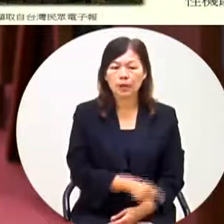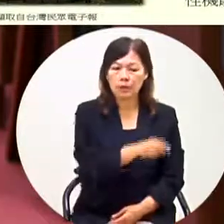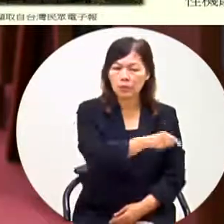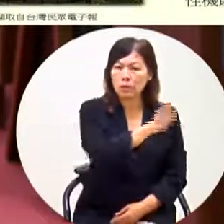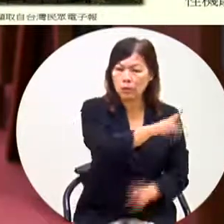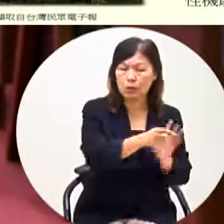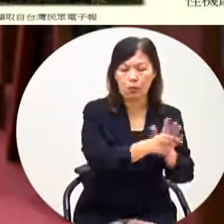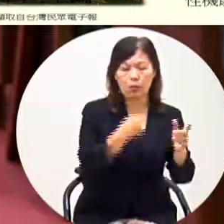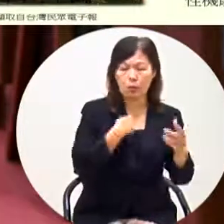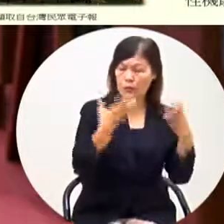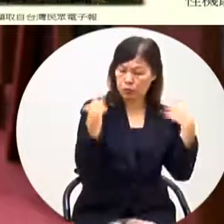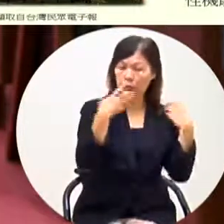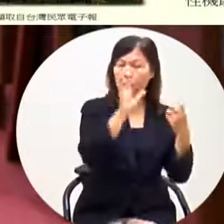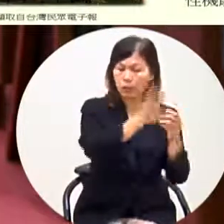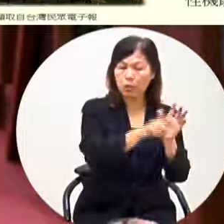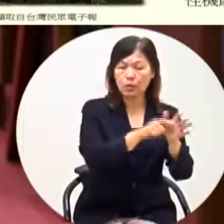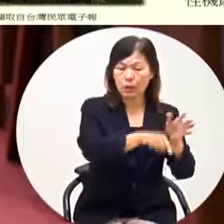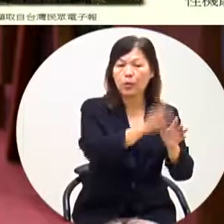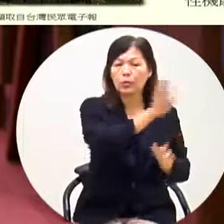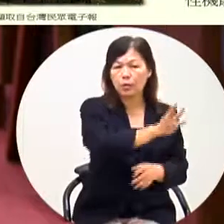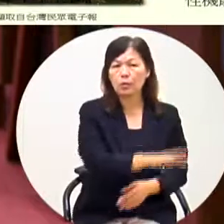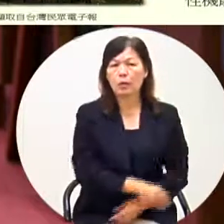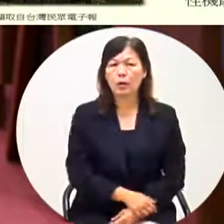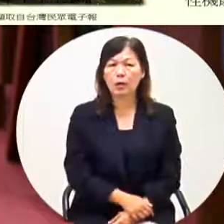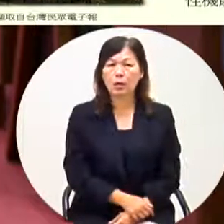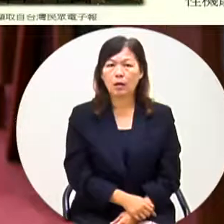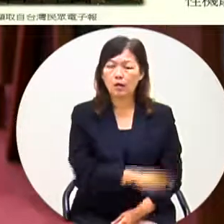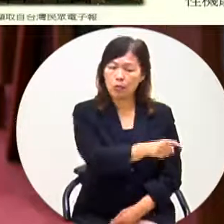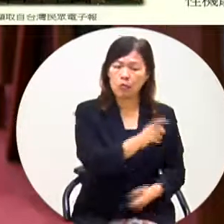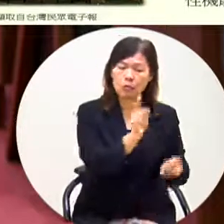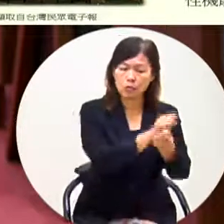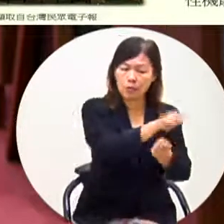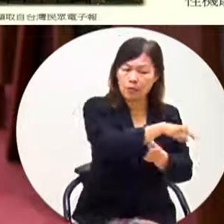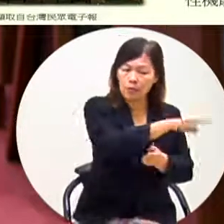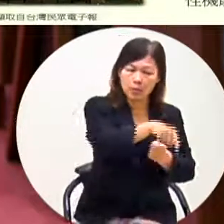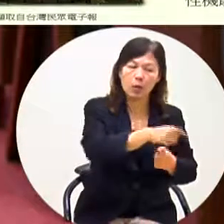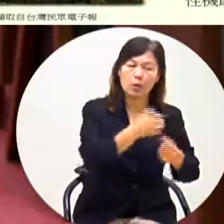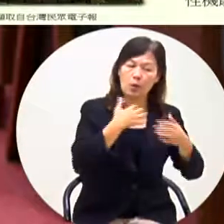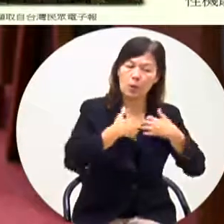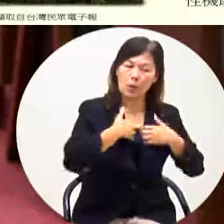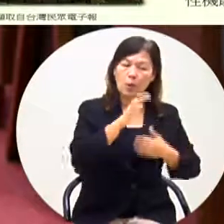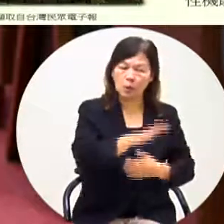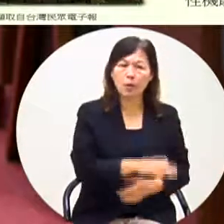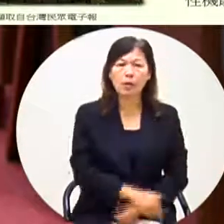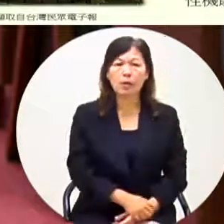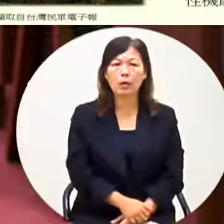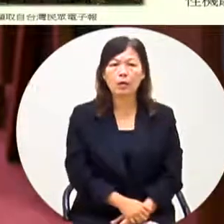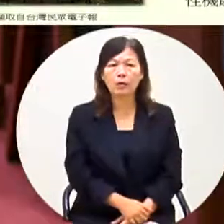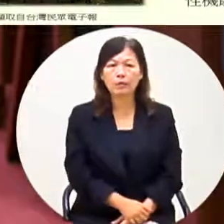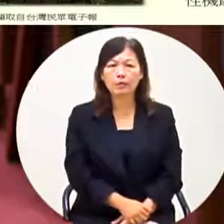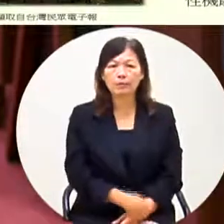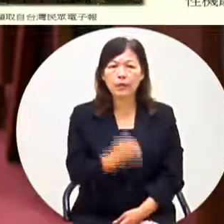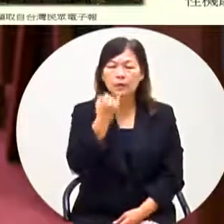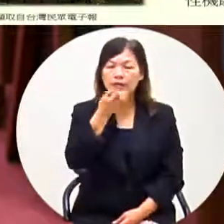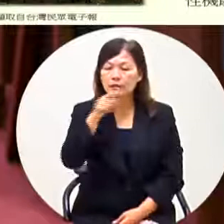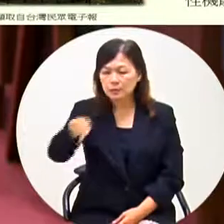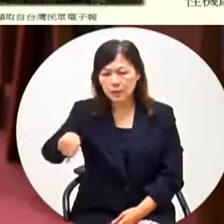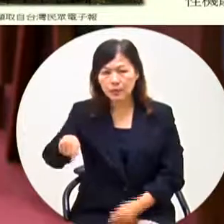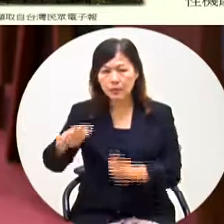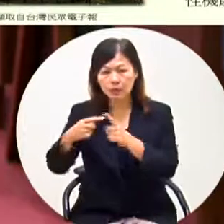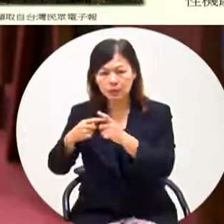动中心，我当然也替大湾里的里民高兴啊。但是为什么今天我们八卦里人口已经来到